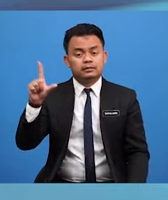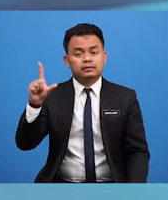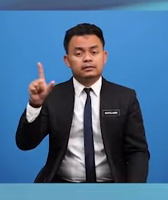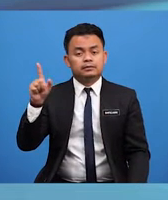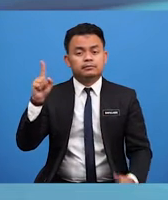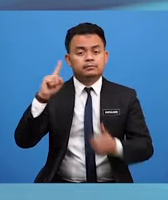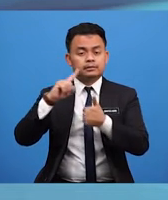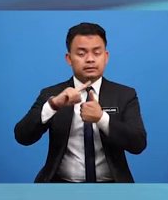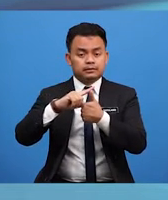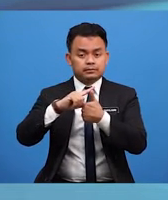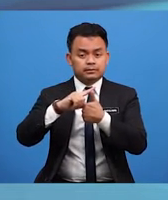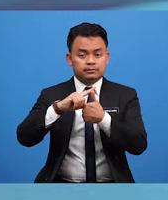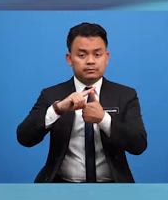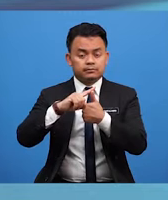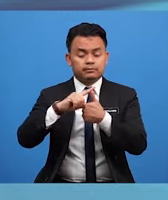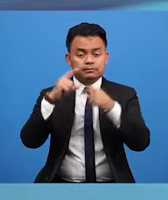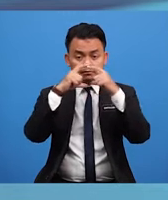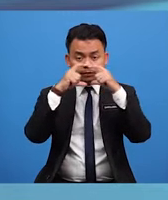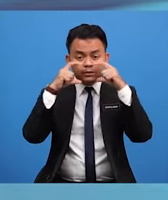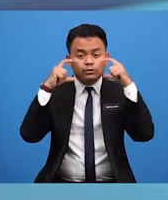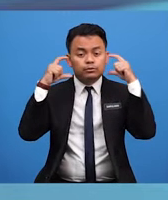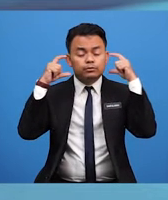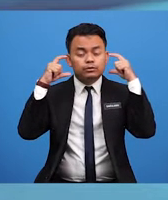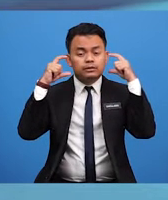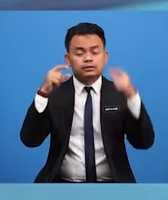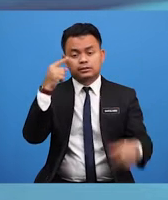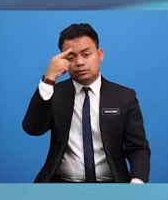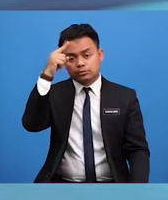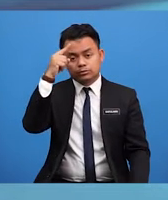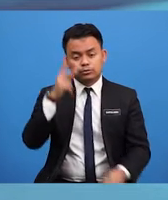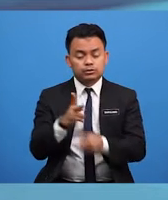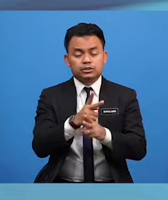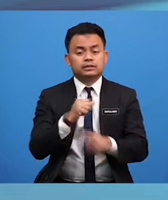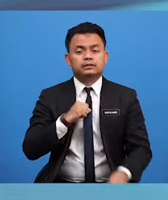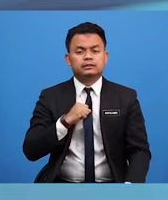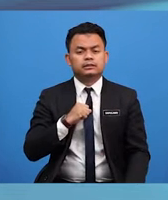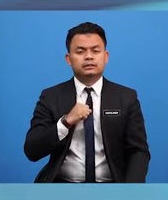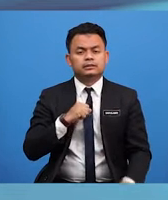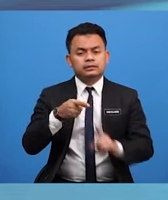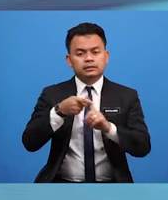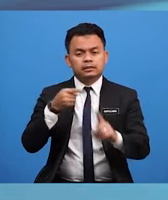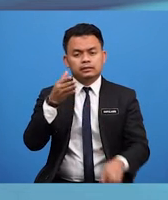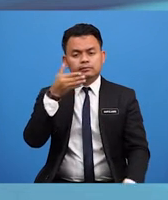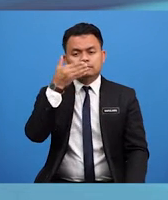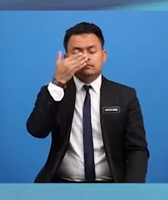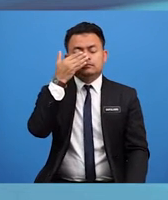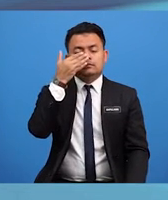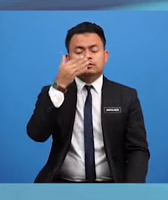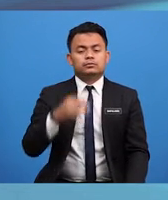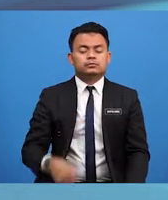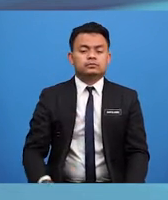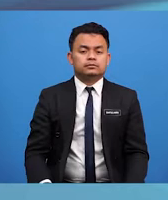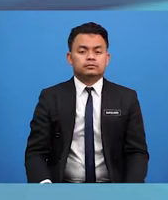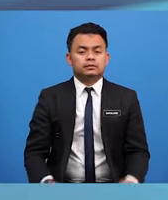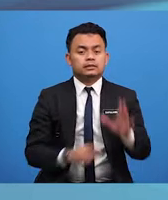Pertama, pelitup muka. Ia untuk melindungi diri daripada menghidu bau lilin.